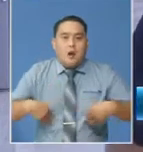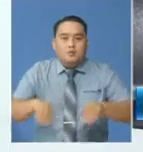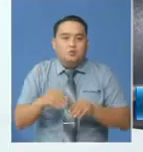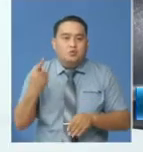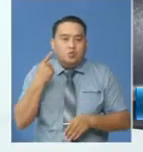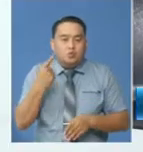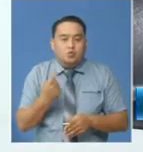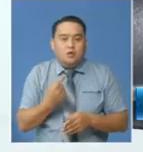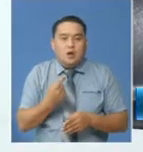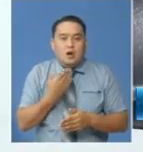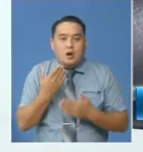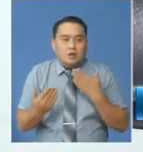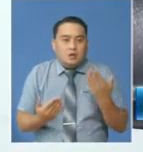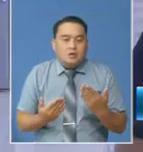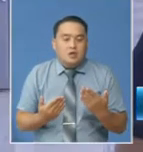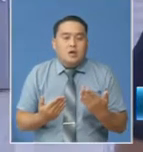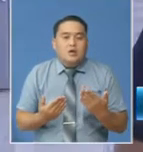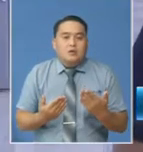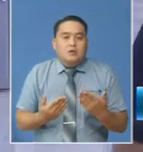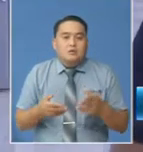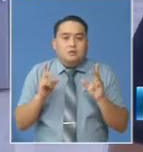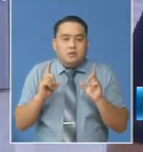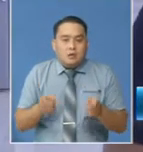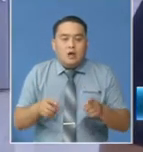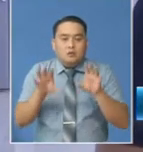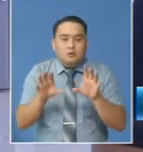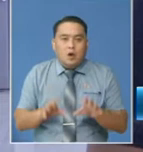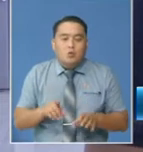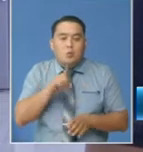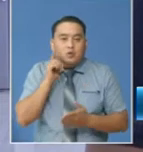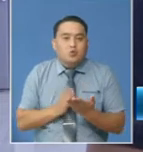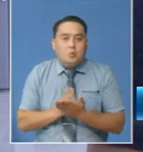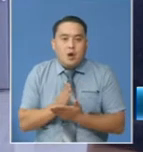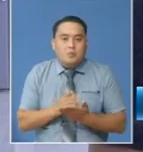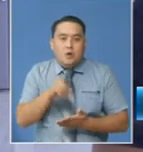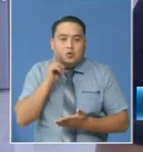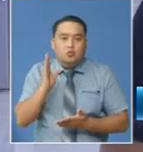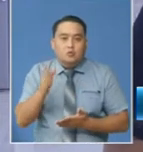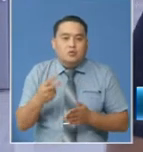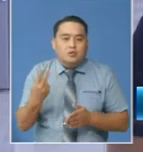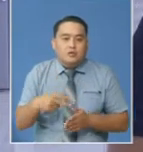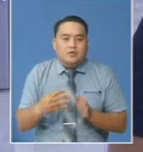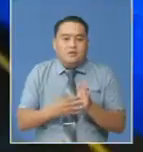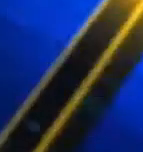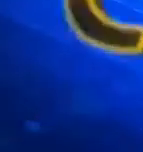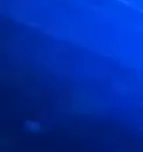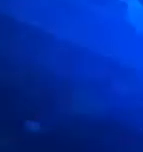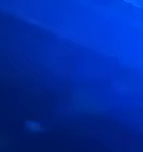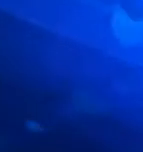слушания. Ограничений в возрастах нету, но согласно закону о госмолодежной политике, молодежь до 29 лет.